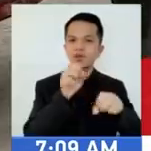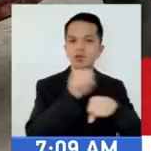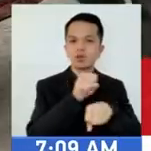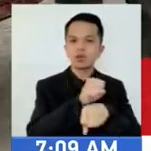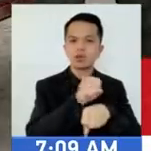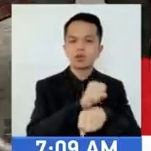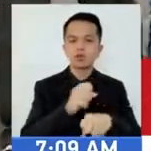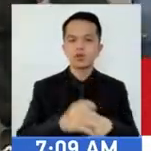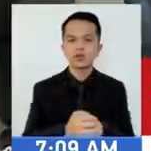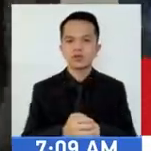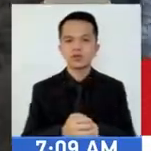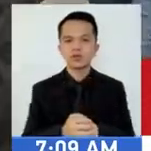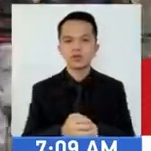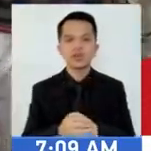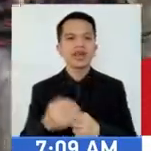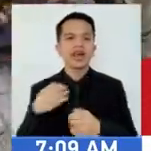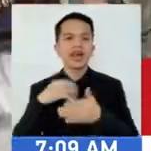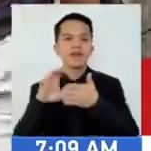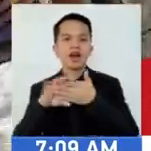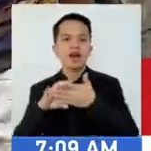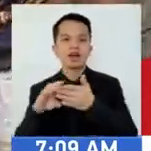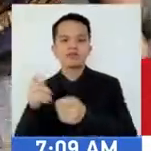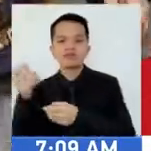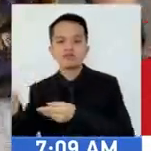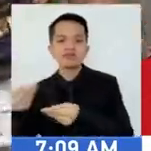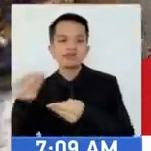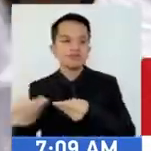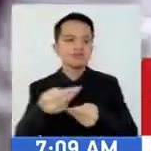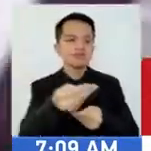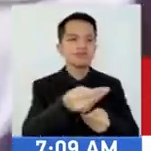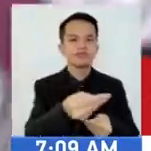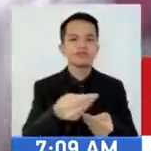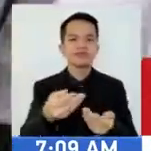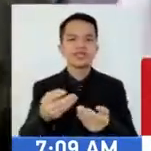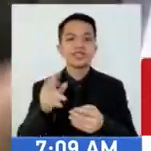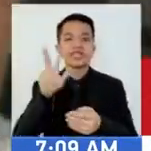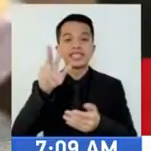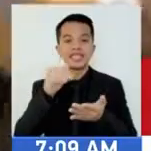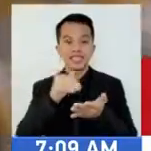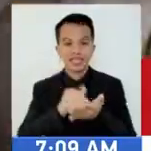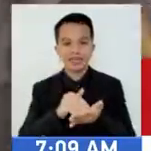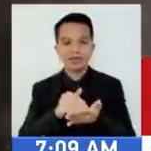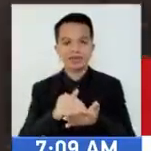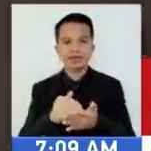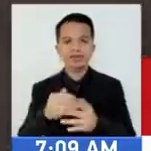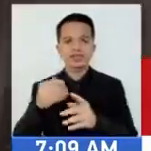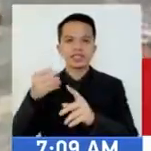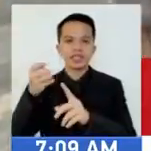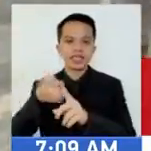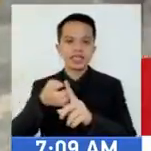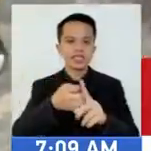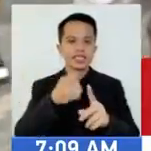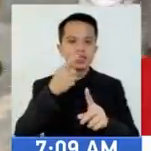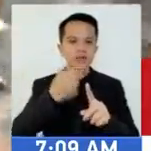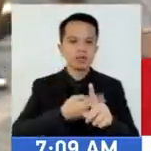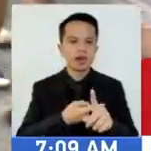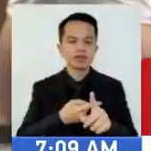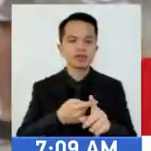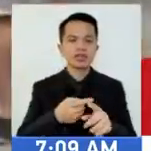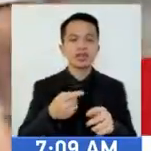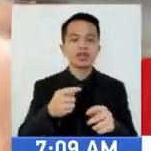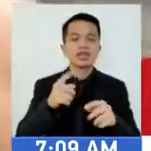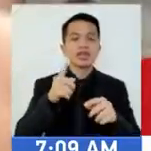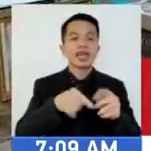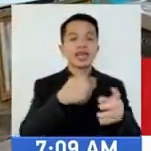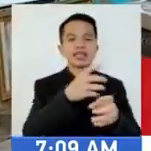na ibibigay sa mga benepisyaryo na magkakaroon ng 3,000 piso kada buwan. Hindi ito mawi-withdraw, kundi magiging parang load na